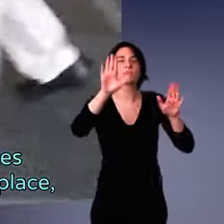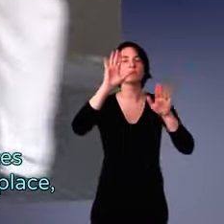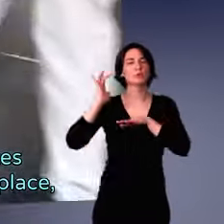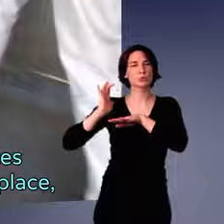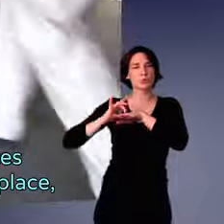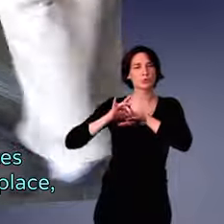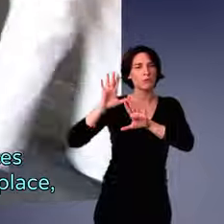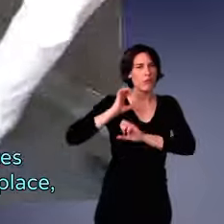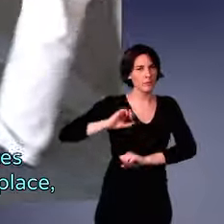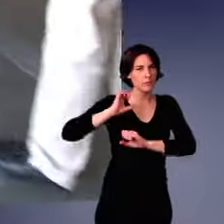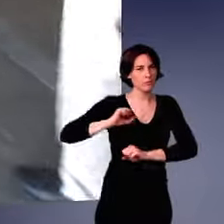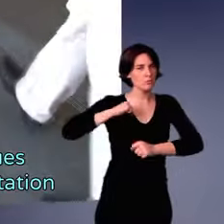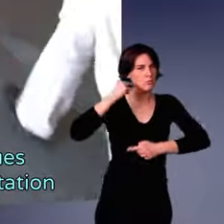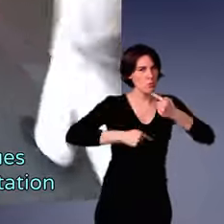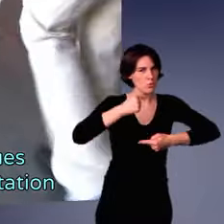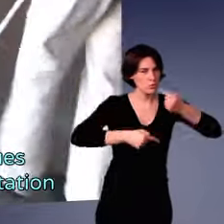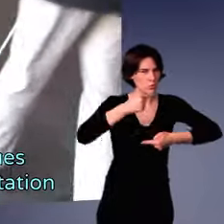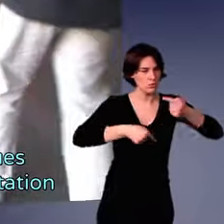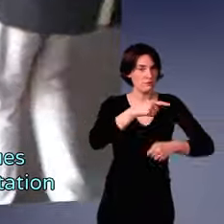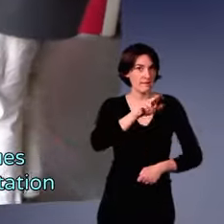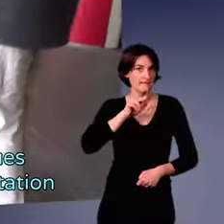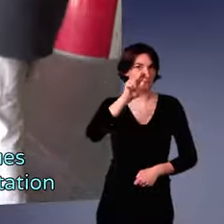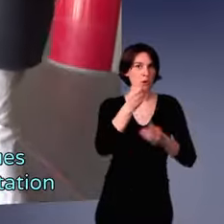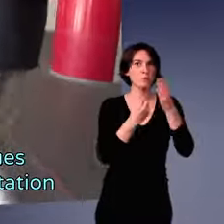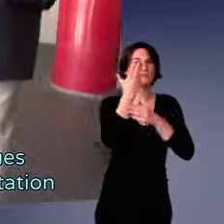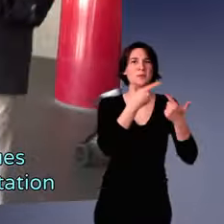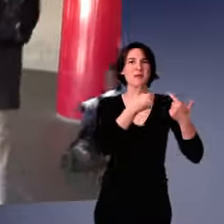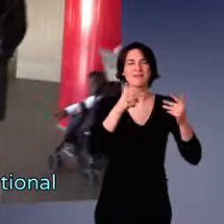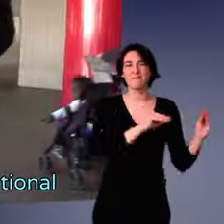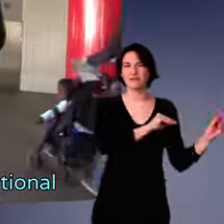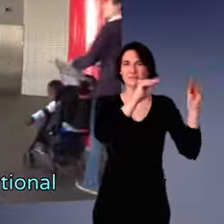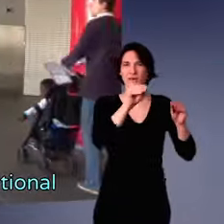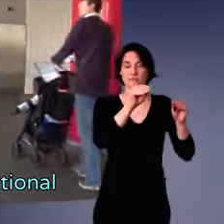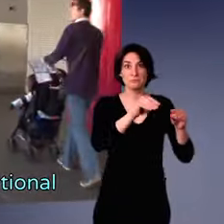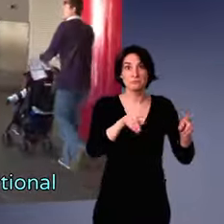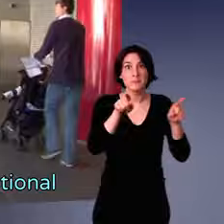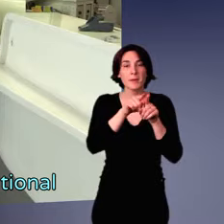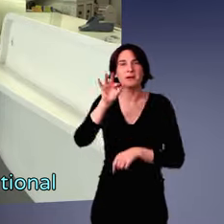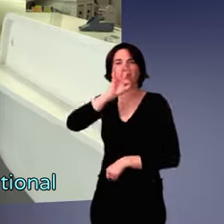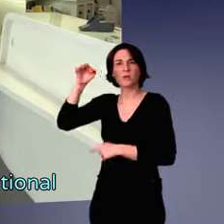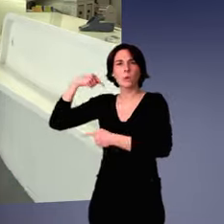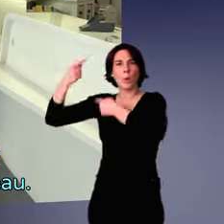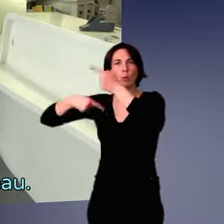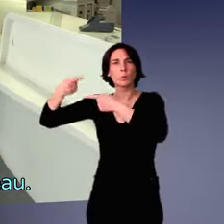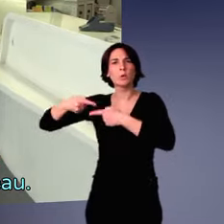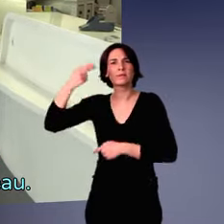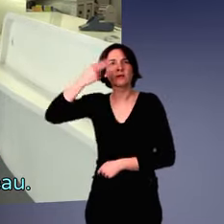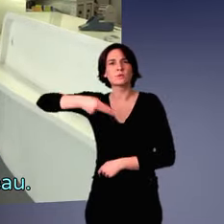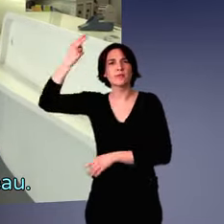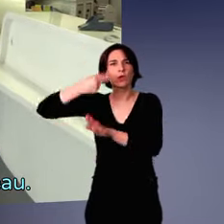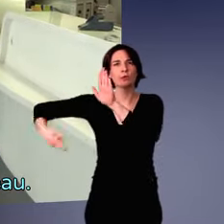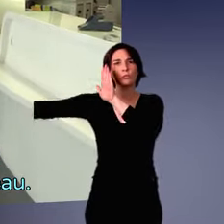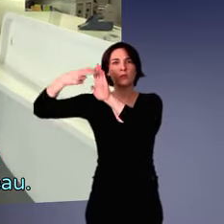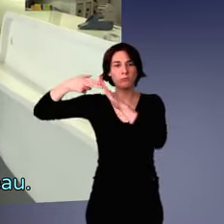expérimentation mise en place des équipements pratiques et conformes à la réglementation en préparation au niveau national F prochainement leur